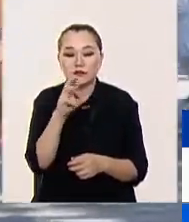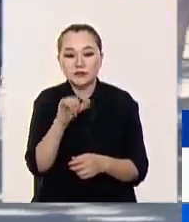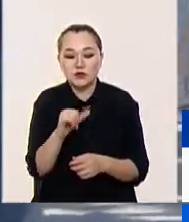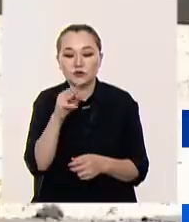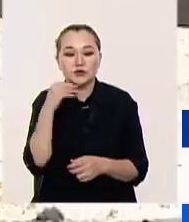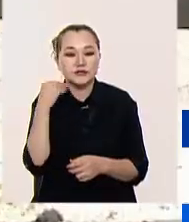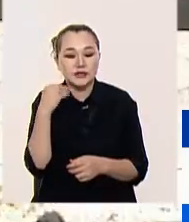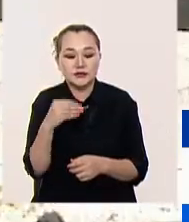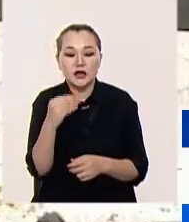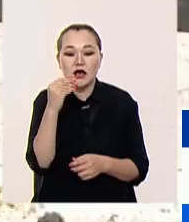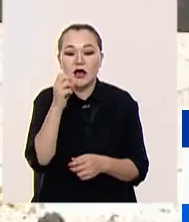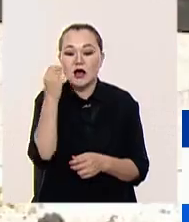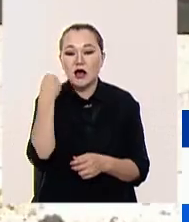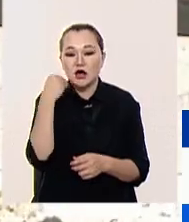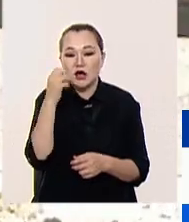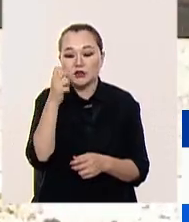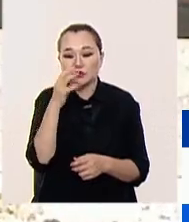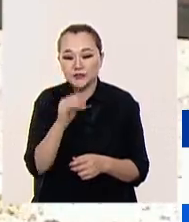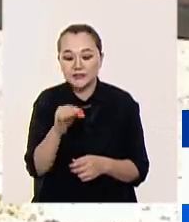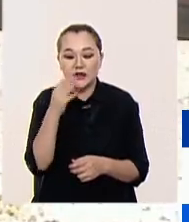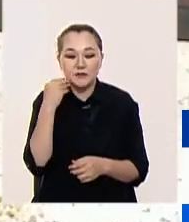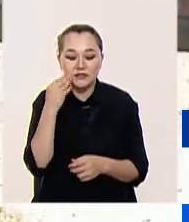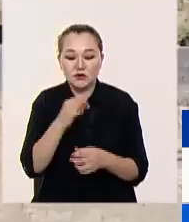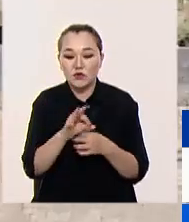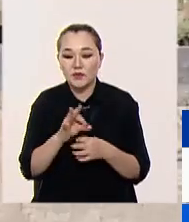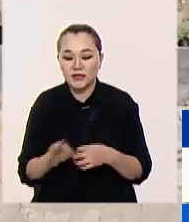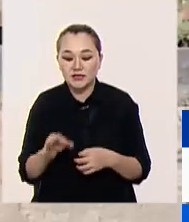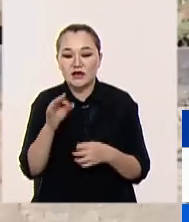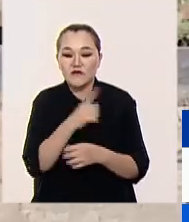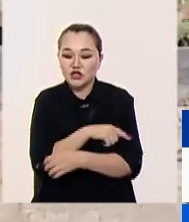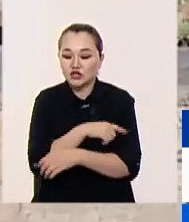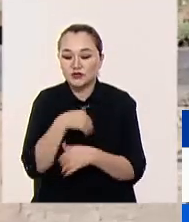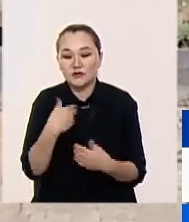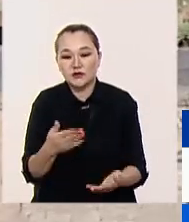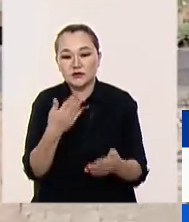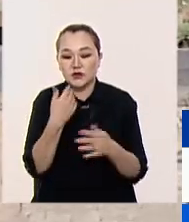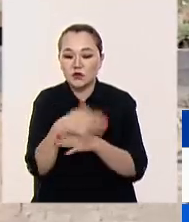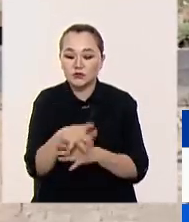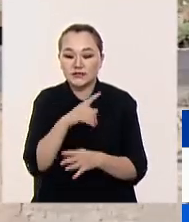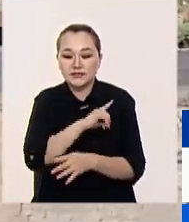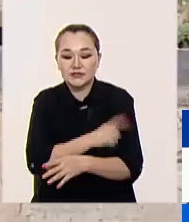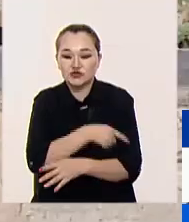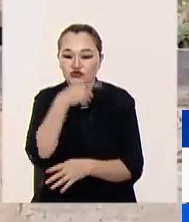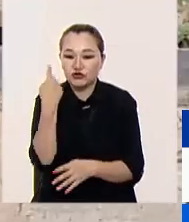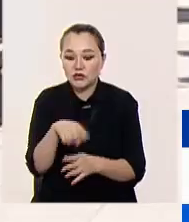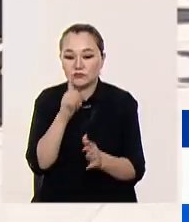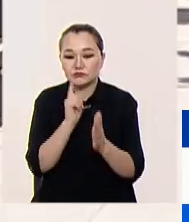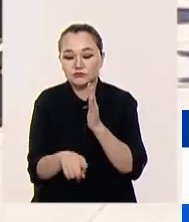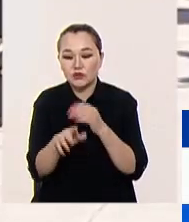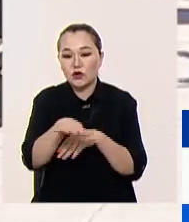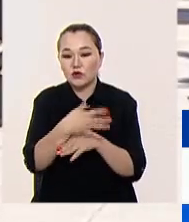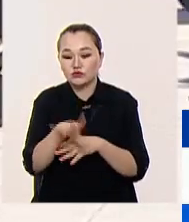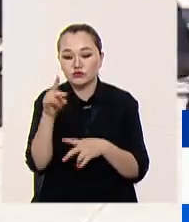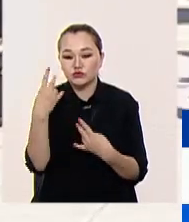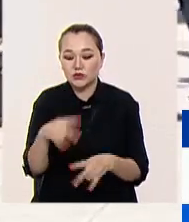Мангыстауской, Туркестанской, Актюбинской и Алматинской областях. Врачи рекомендуют не выходить на улицу в сильную жару без особой надобности.